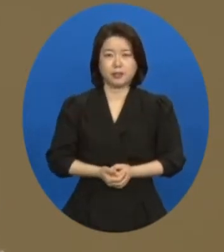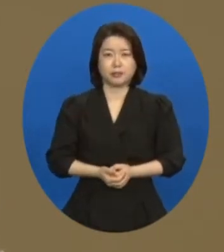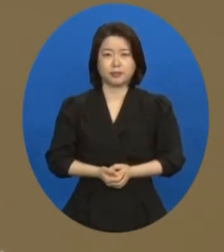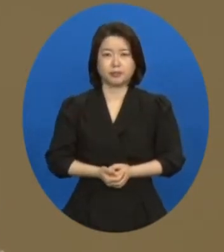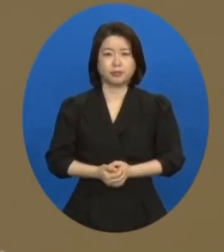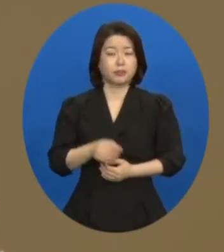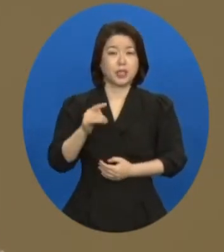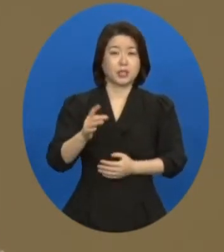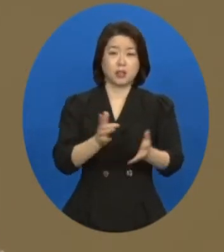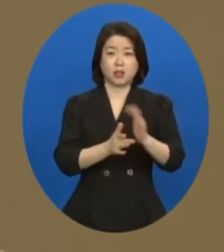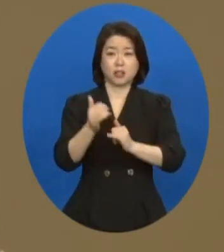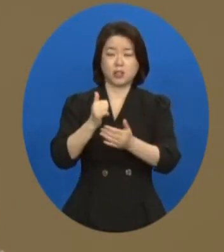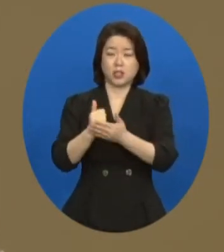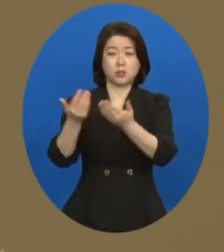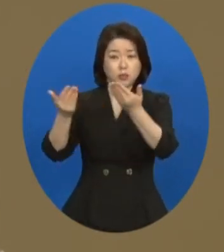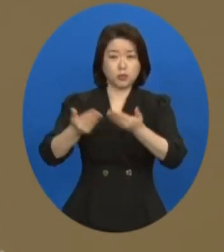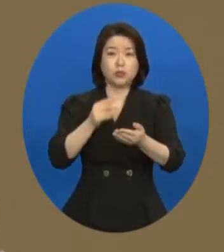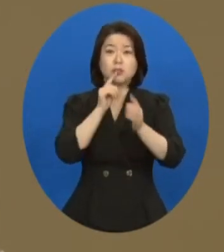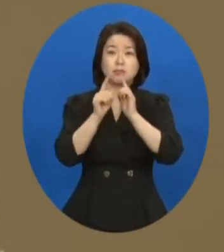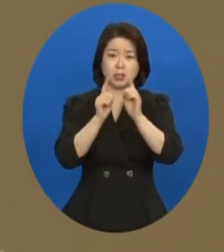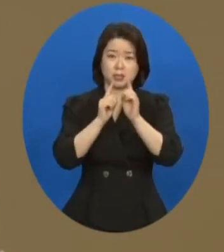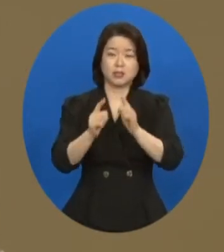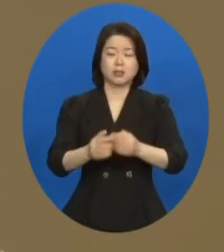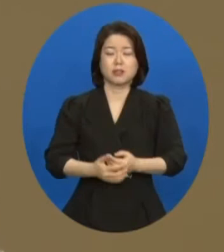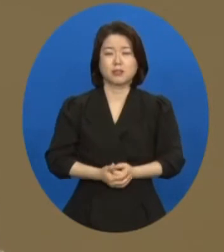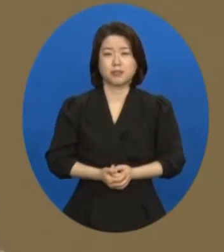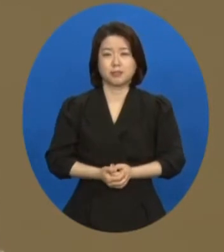이건 예수님께서 하신 말씀 되요